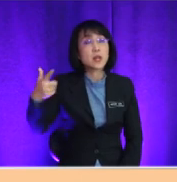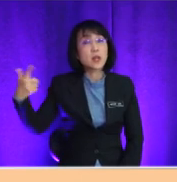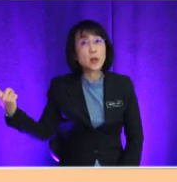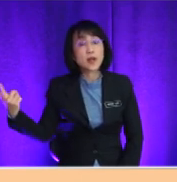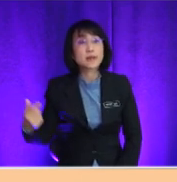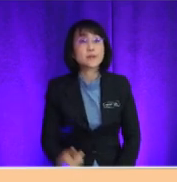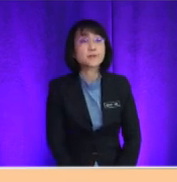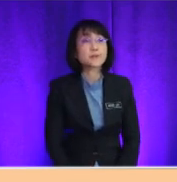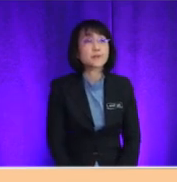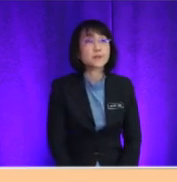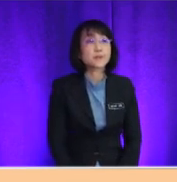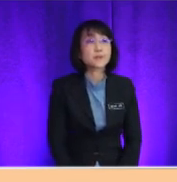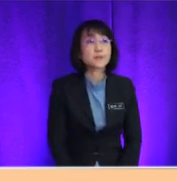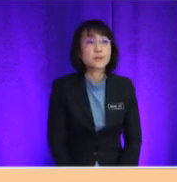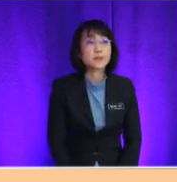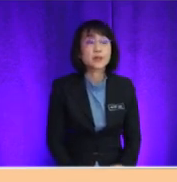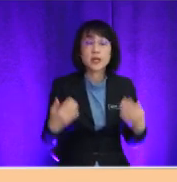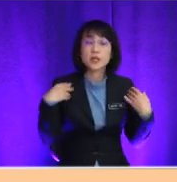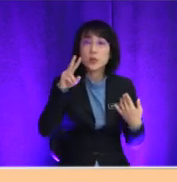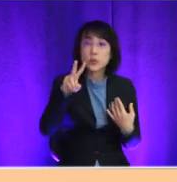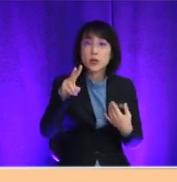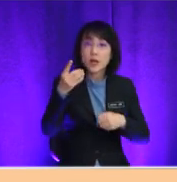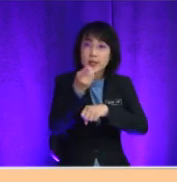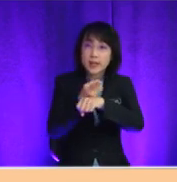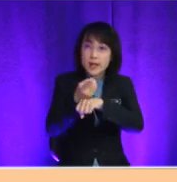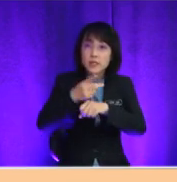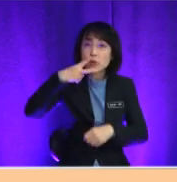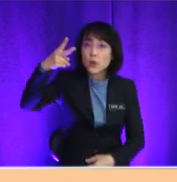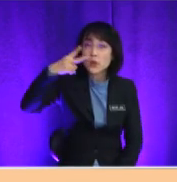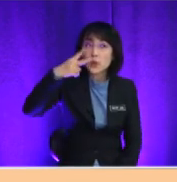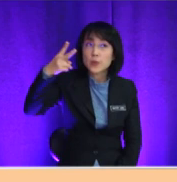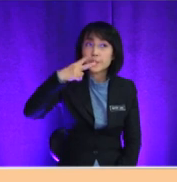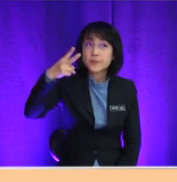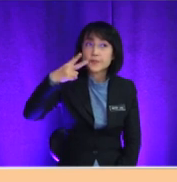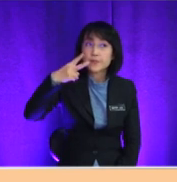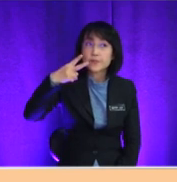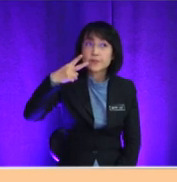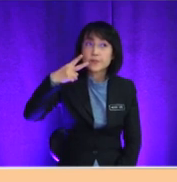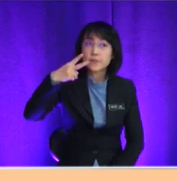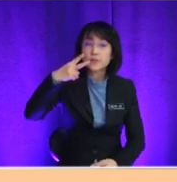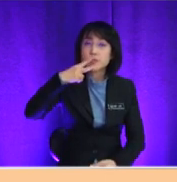sebenarnya yaitu abu rokok jadi jadi kemungkinan